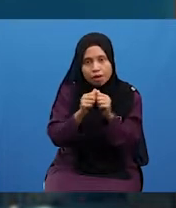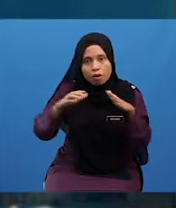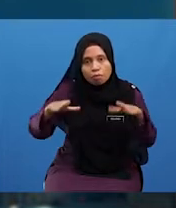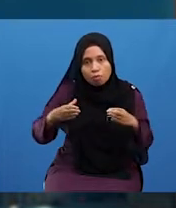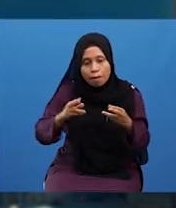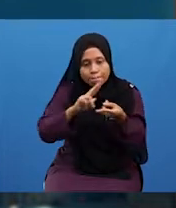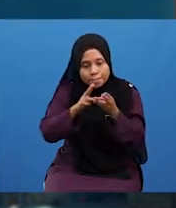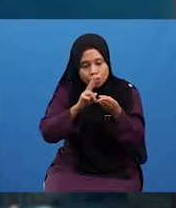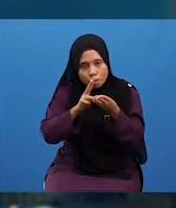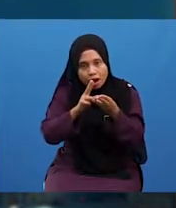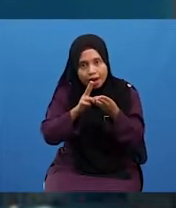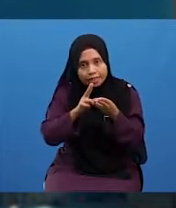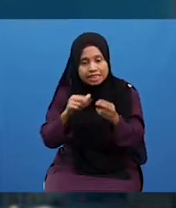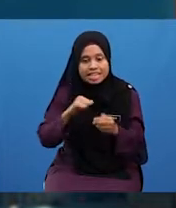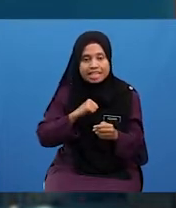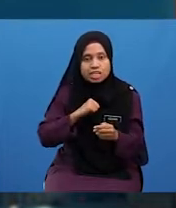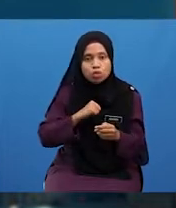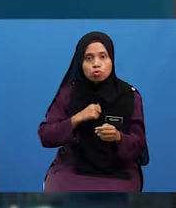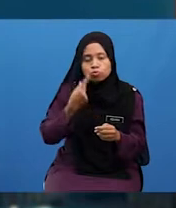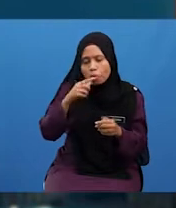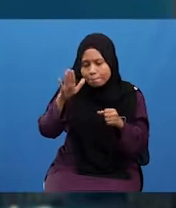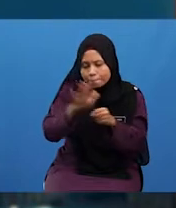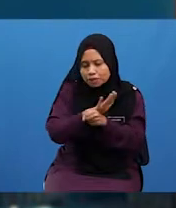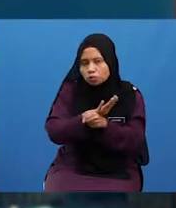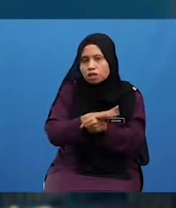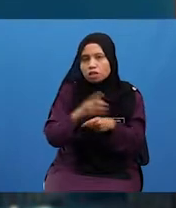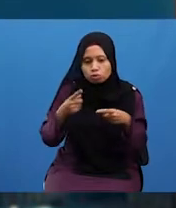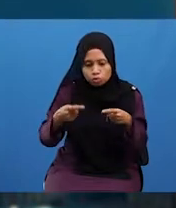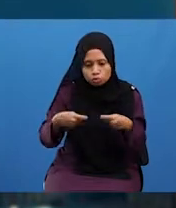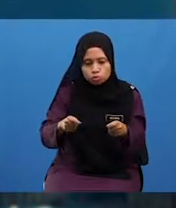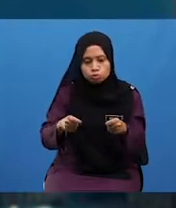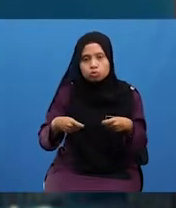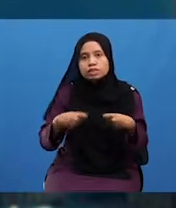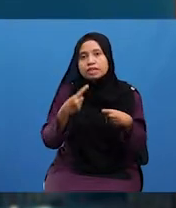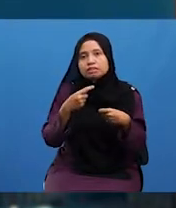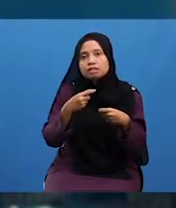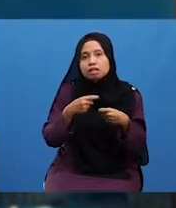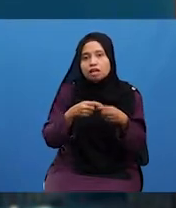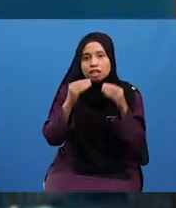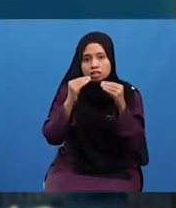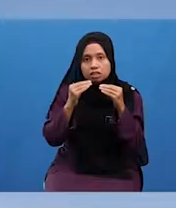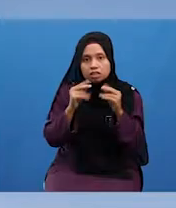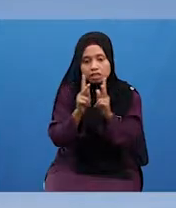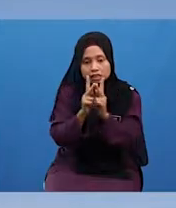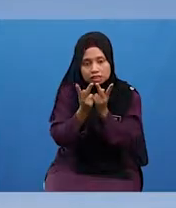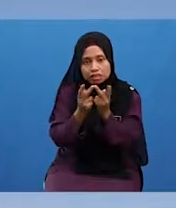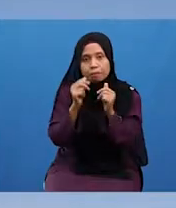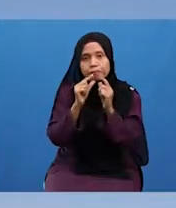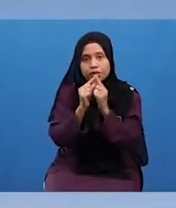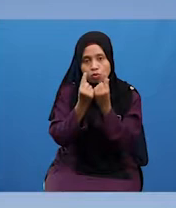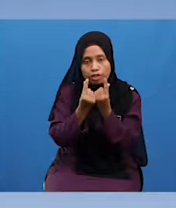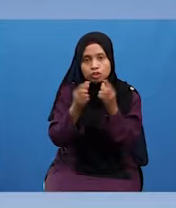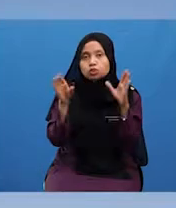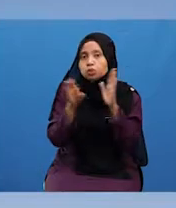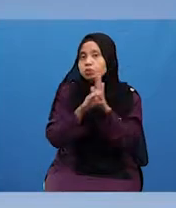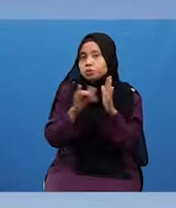melakukan perubahan tingkah laku sebagai memenuhi tuntutan ajaran kitab Al-Quran. Seperti